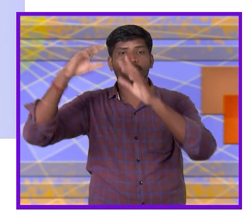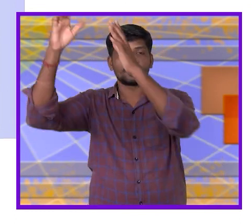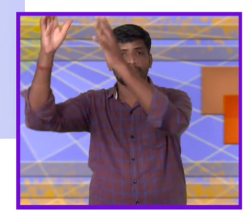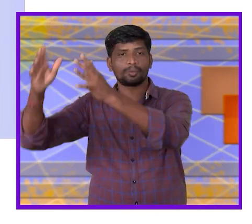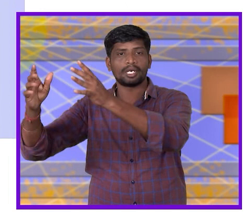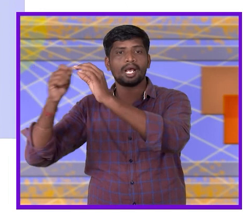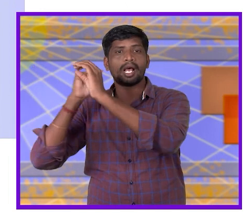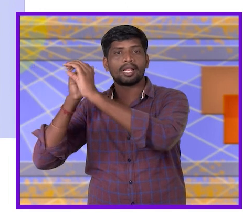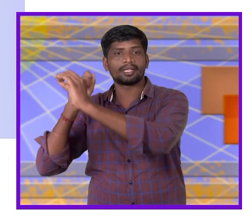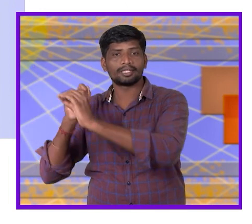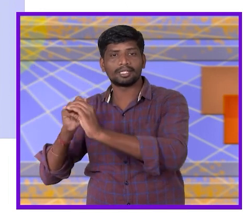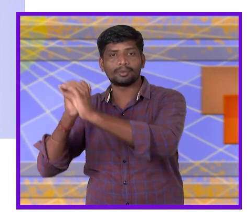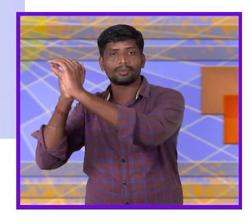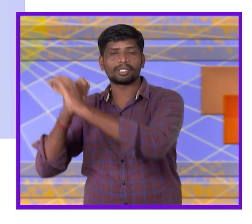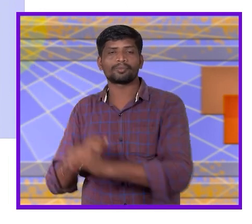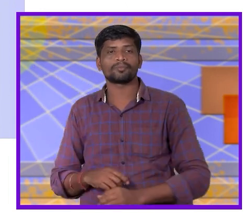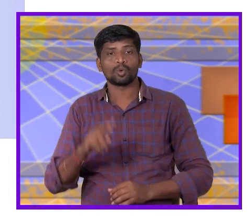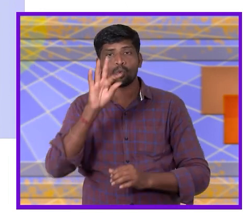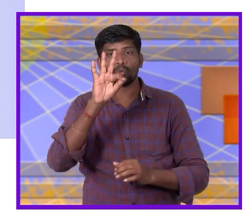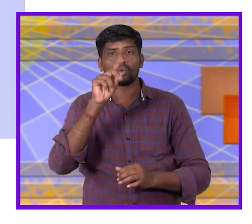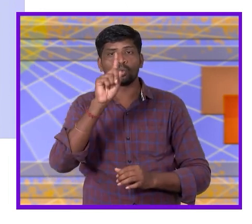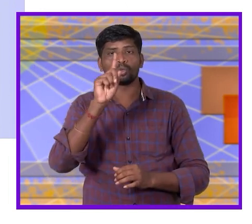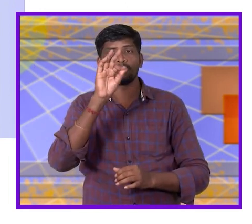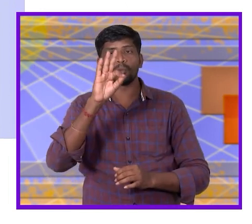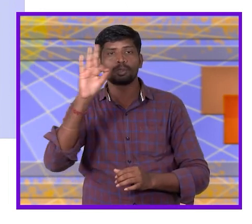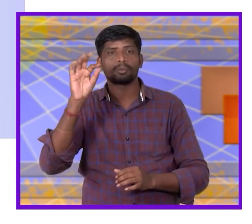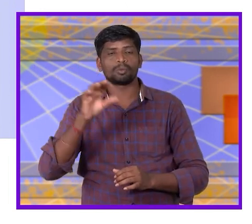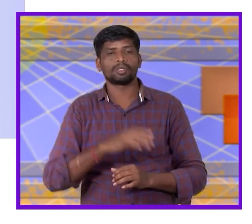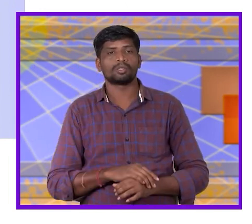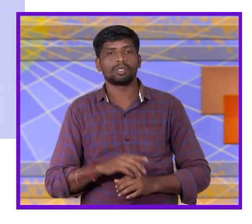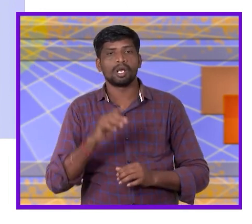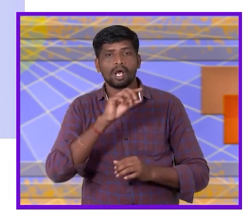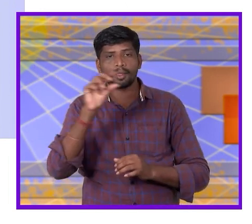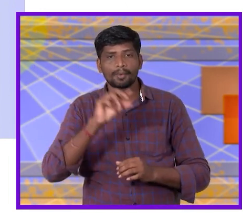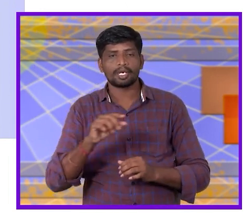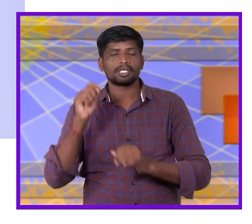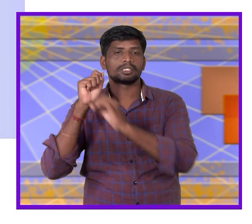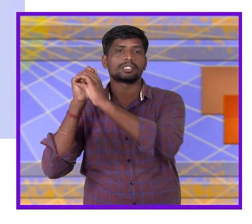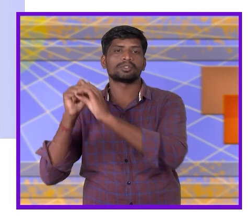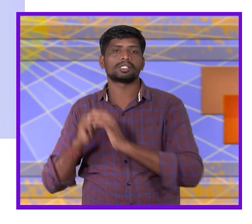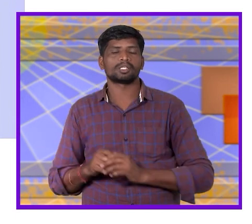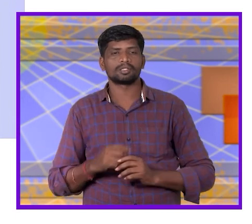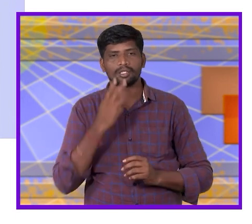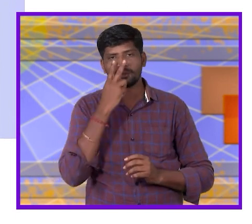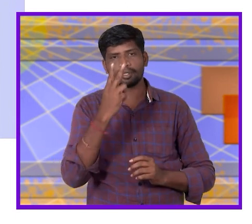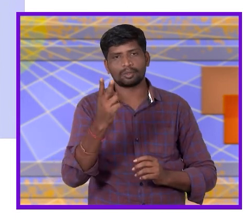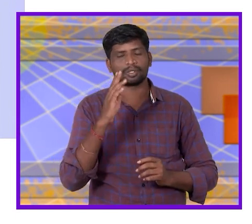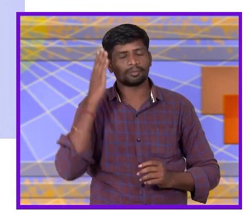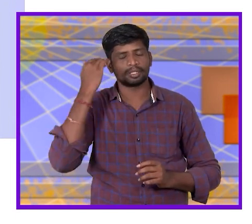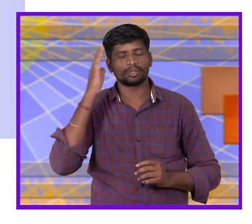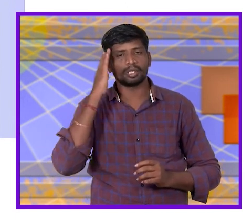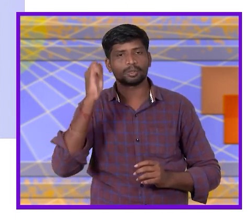உட்பகுதியில் அதிகாரத்துக்கு ஒரு பாடல் வீதம் 133 பாடல்கள் செதுக்கி வைக்கப்பட்டிருக்கிறது. இதை நம்ம